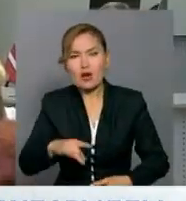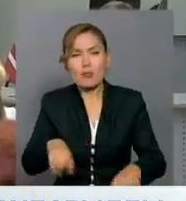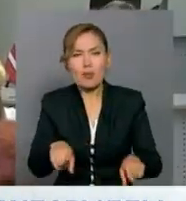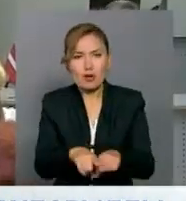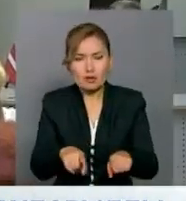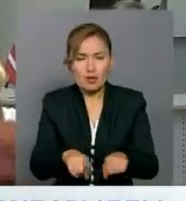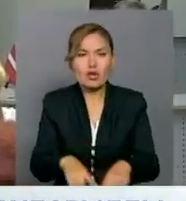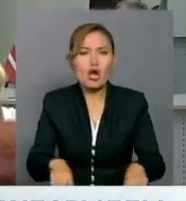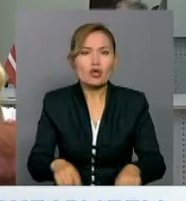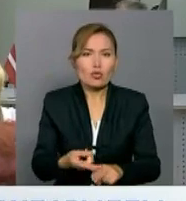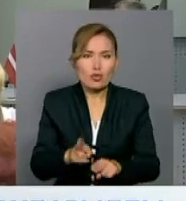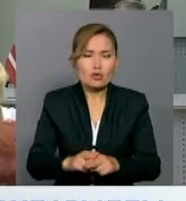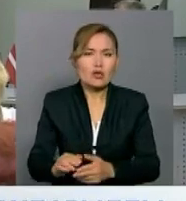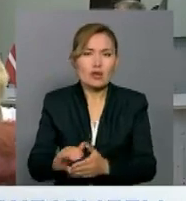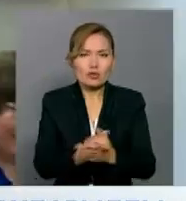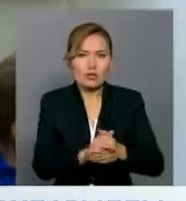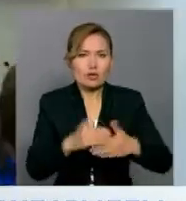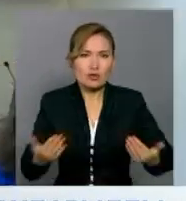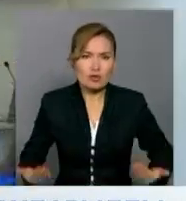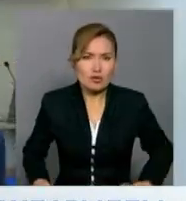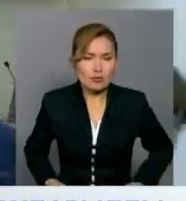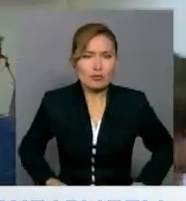береке бірліктің ордасы саналады.